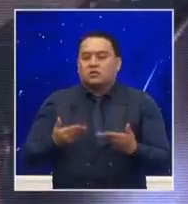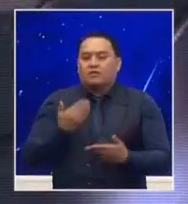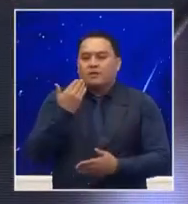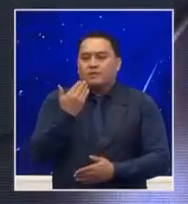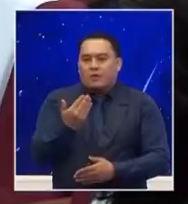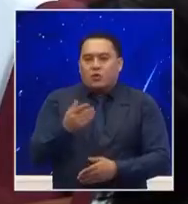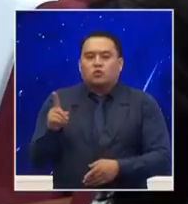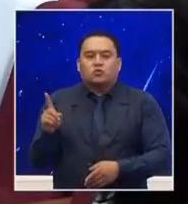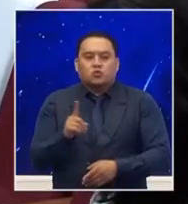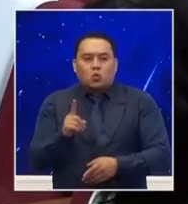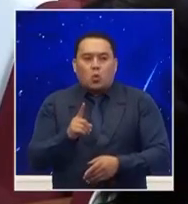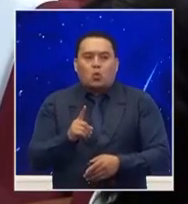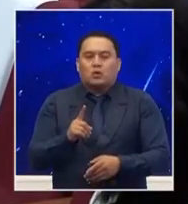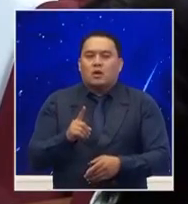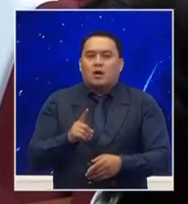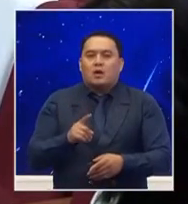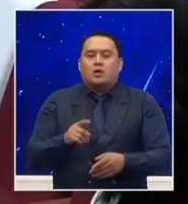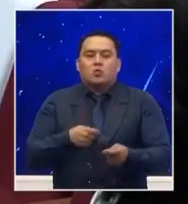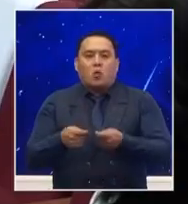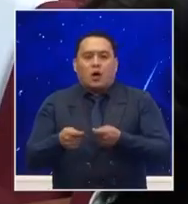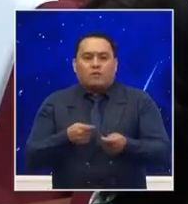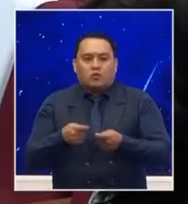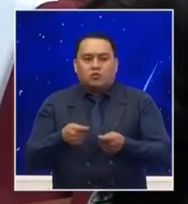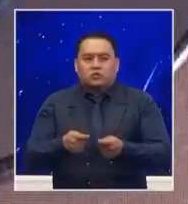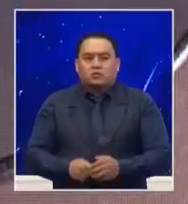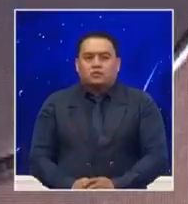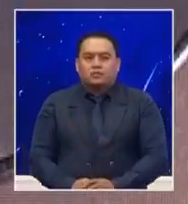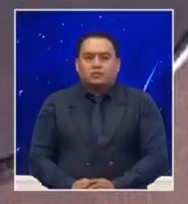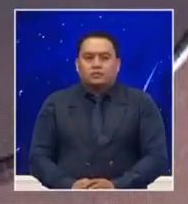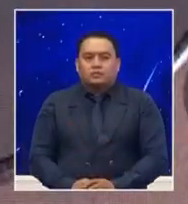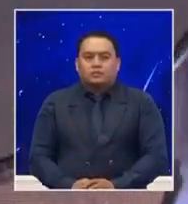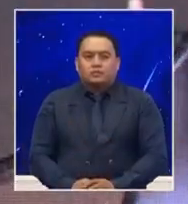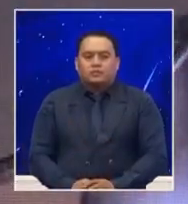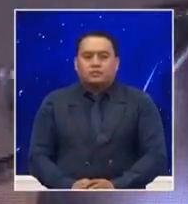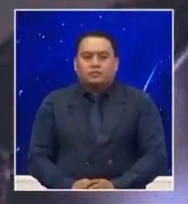массовой информации являются мостом между властью и народом.